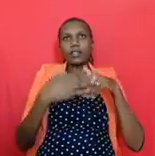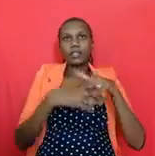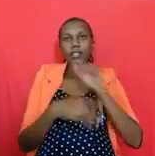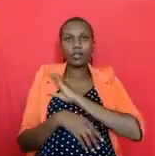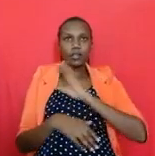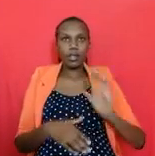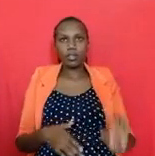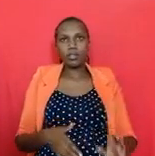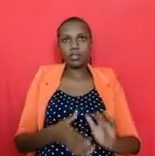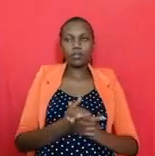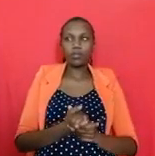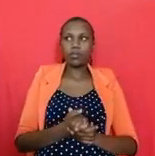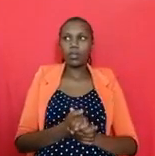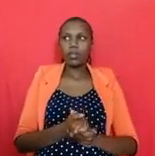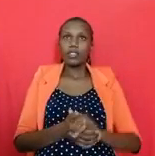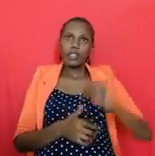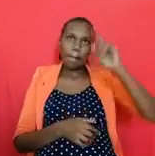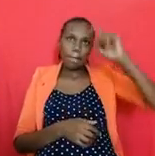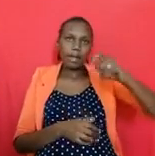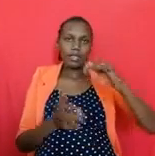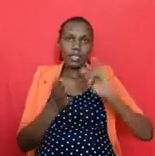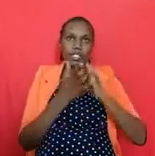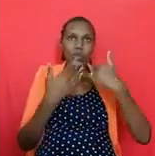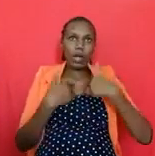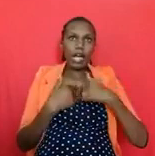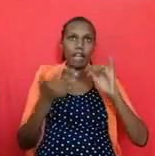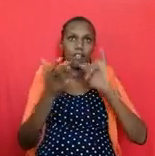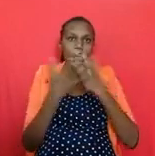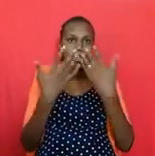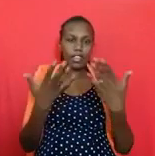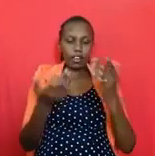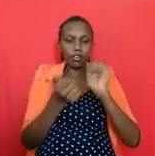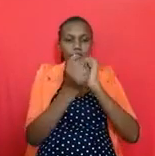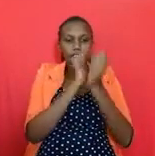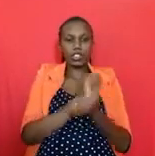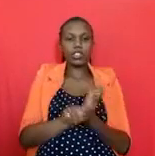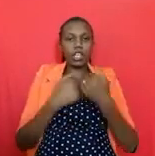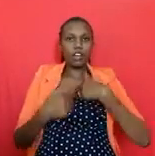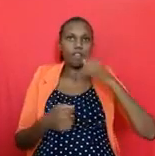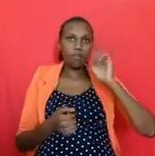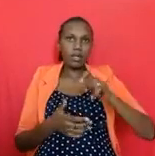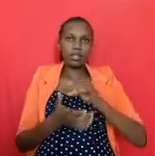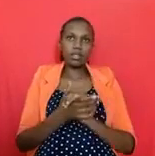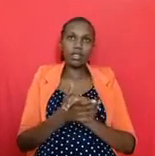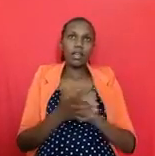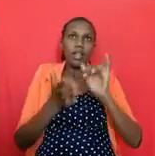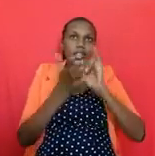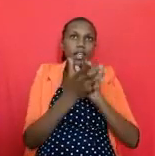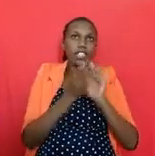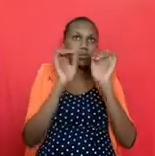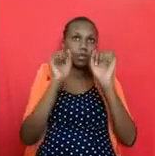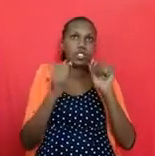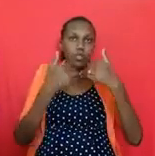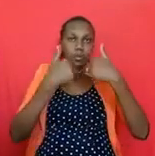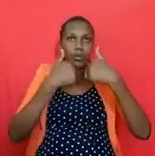ngai no muhaka kugie na uhoro ucio wa kugaruruka nigetha tuhote guthie na